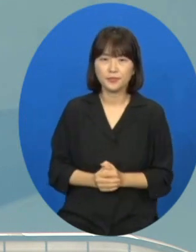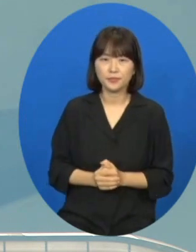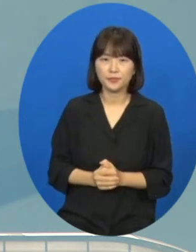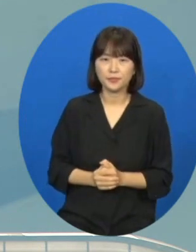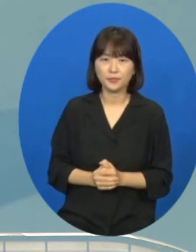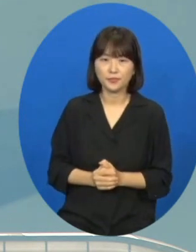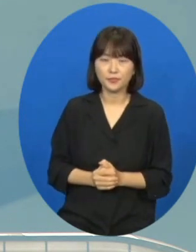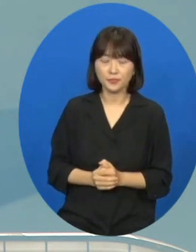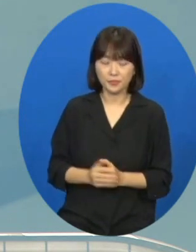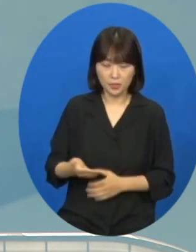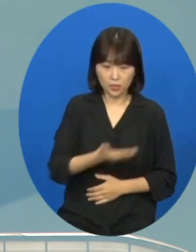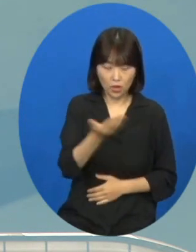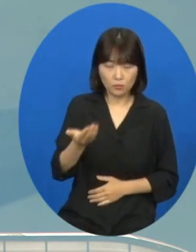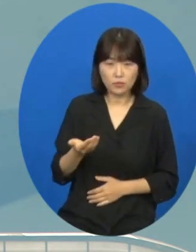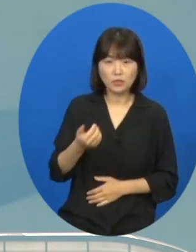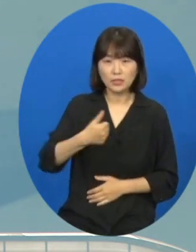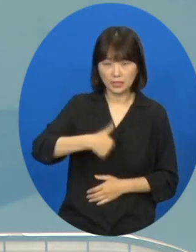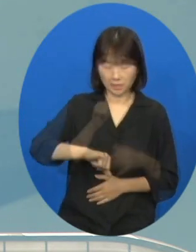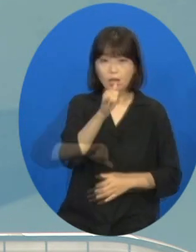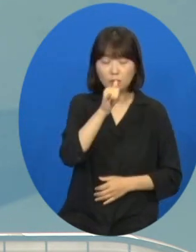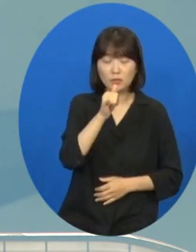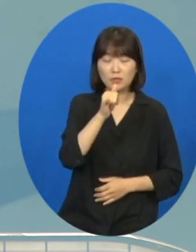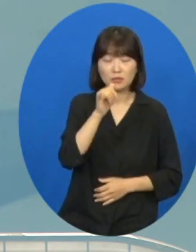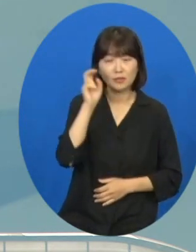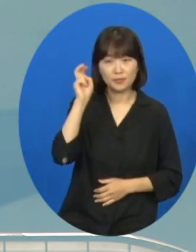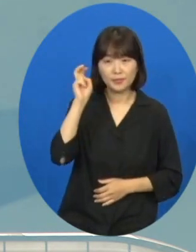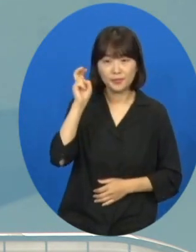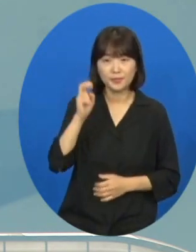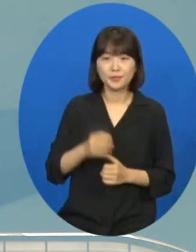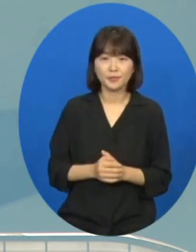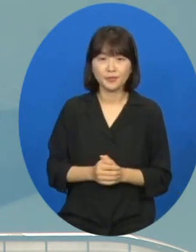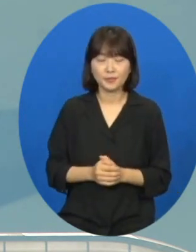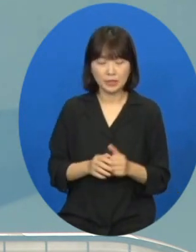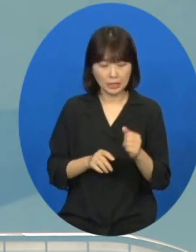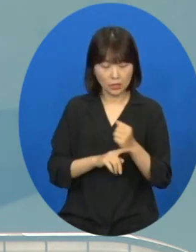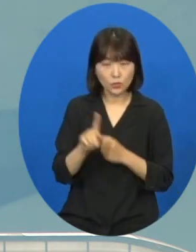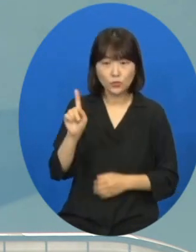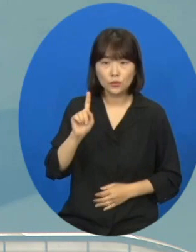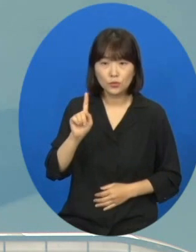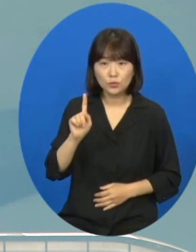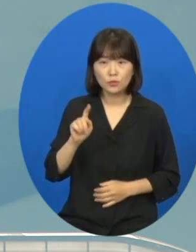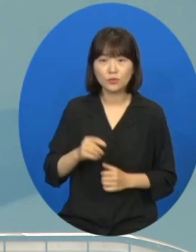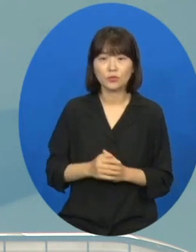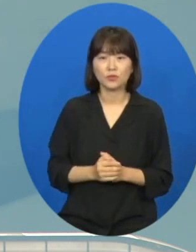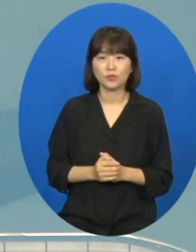자식을 위해서 부모가 죽을 수도 있다고 하잖아요. 이유가 뭐죠?